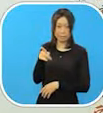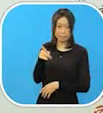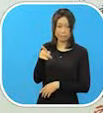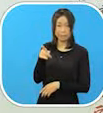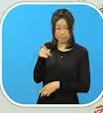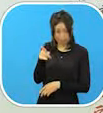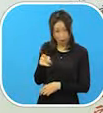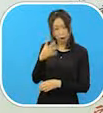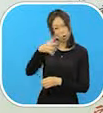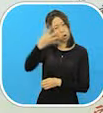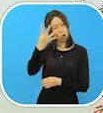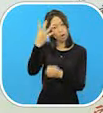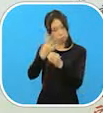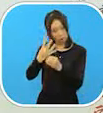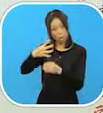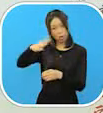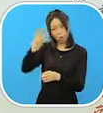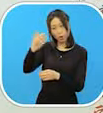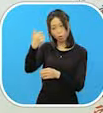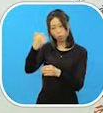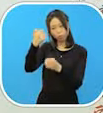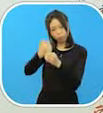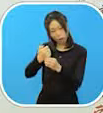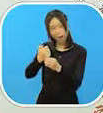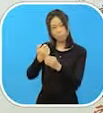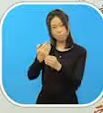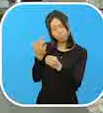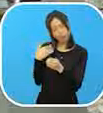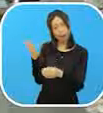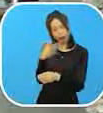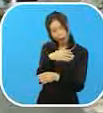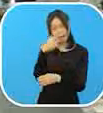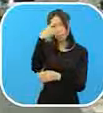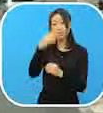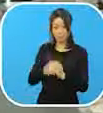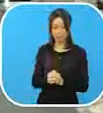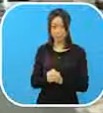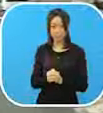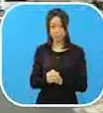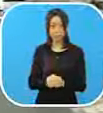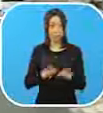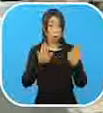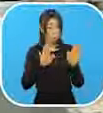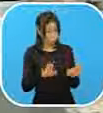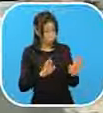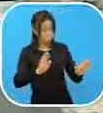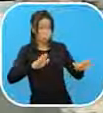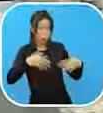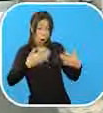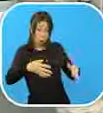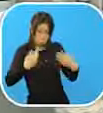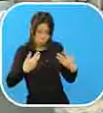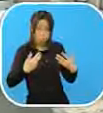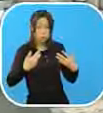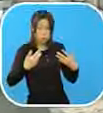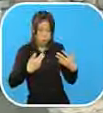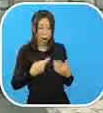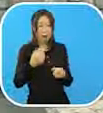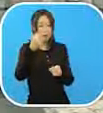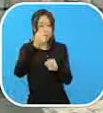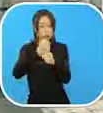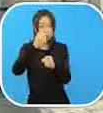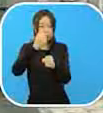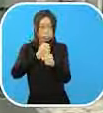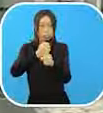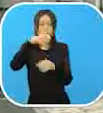ので、まず400年450年ぐらい経てると思います。 今年の春には財団法人食品産業センターが産地